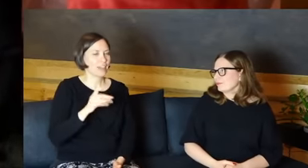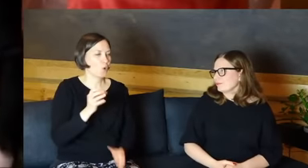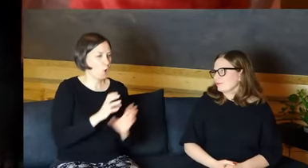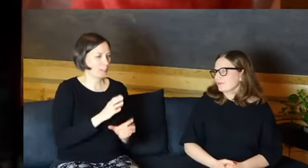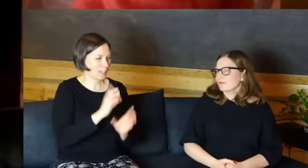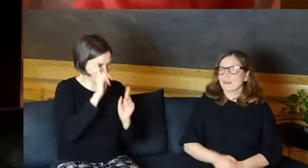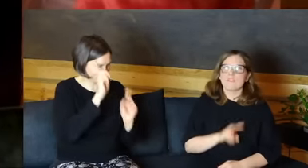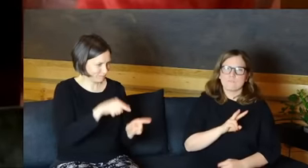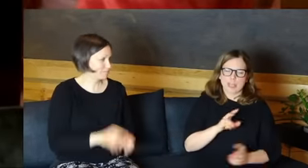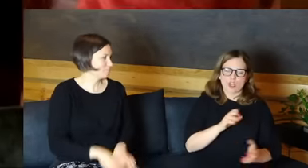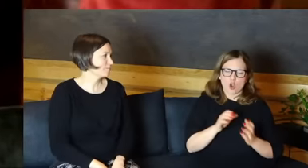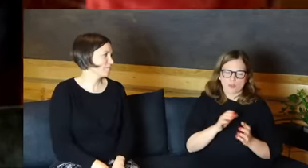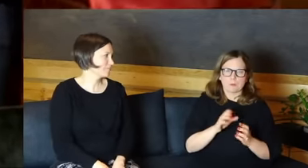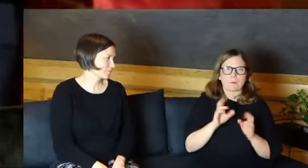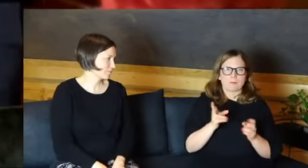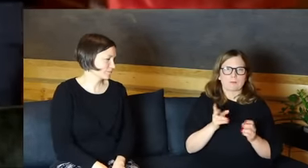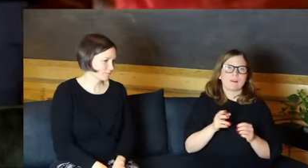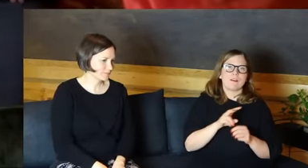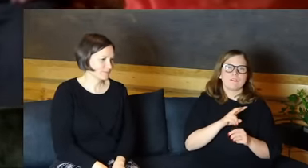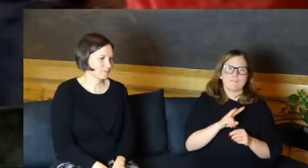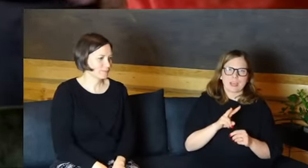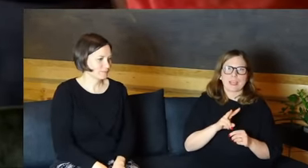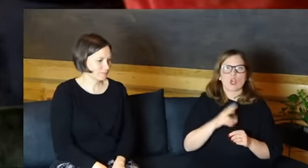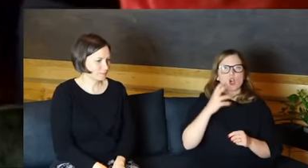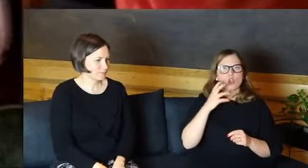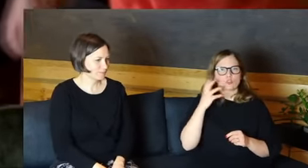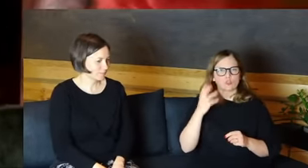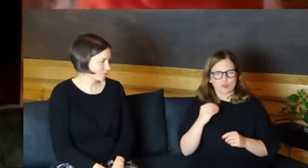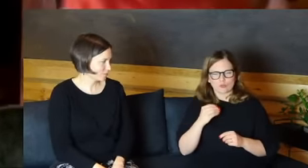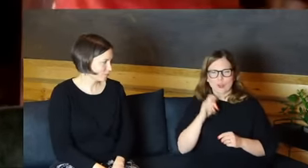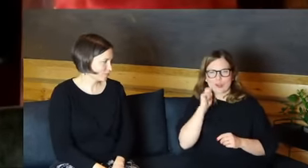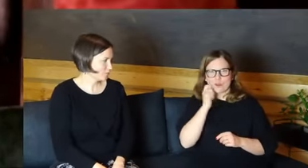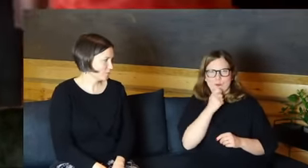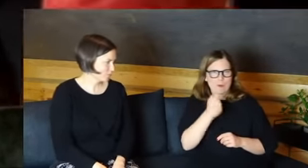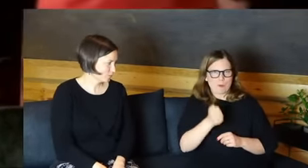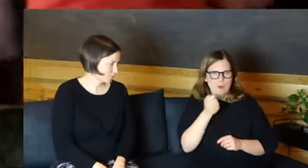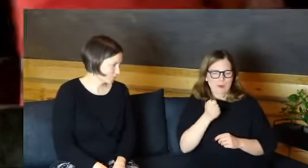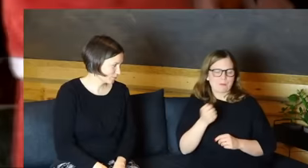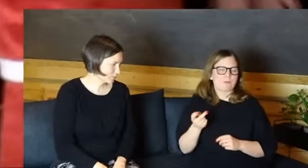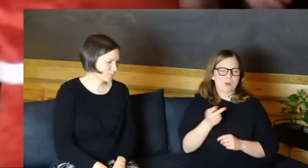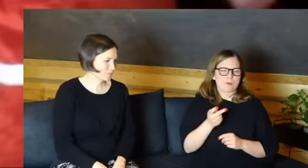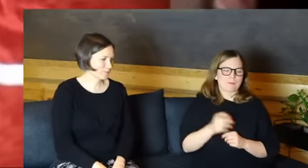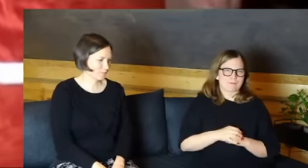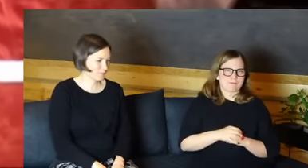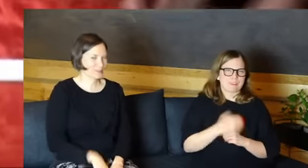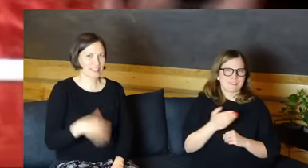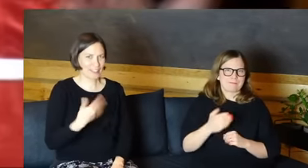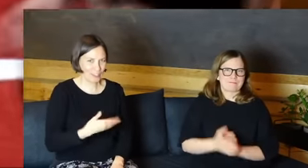niin. Hyvää huolta. Veikko Tonttu ja joulupukki. Kiitos, kiitos. Kiitos, kiitos.